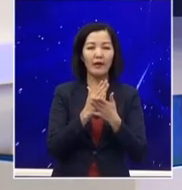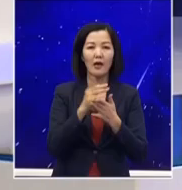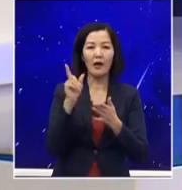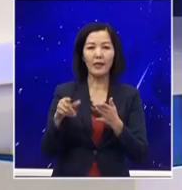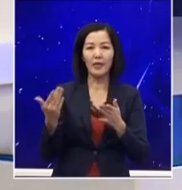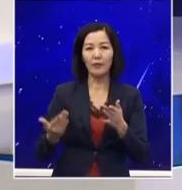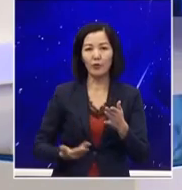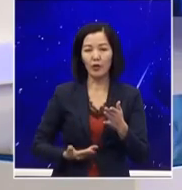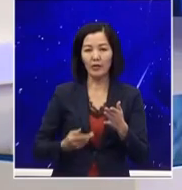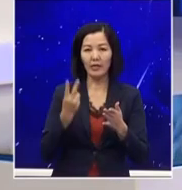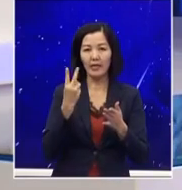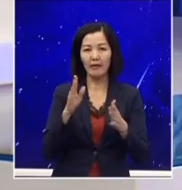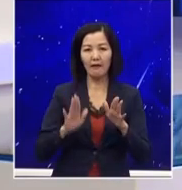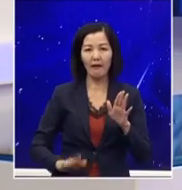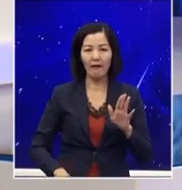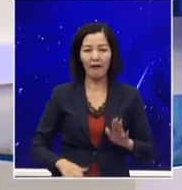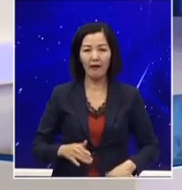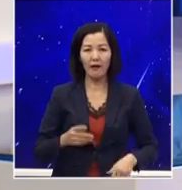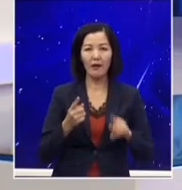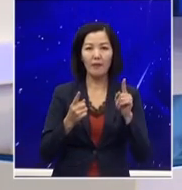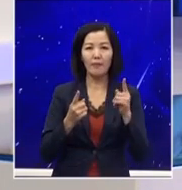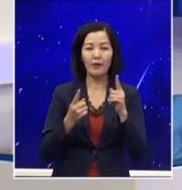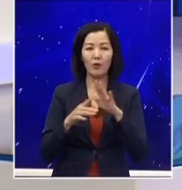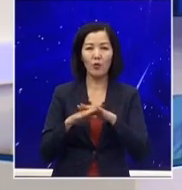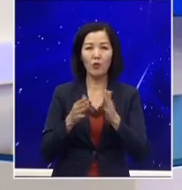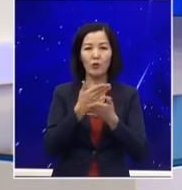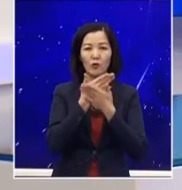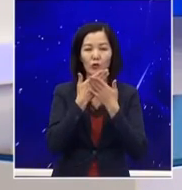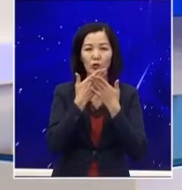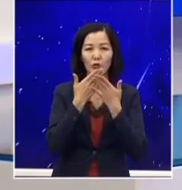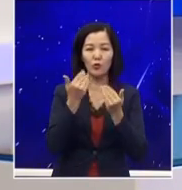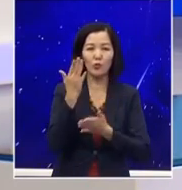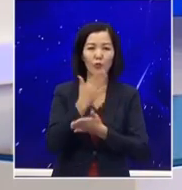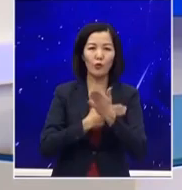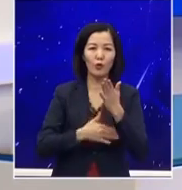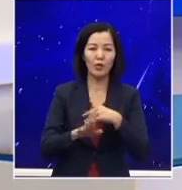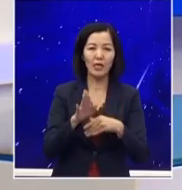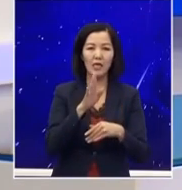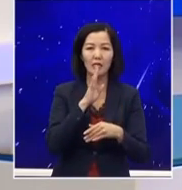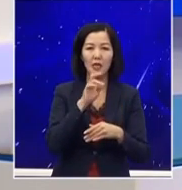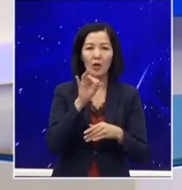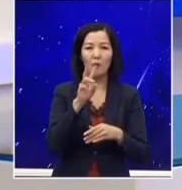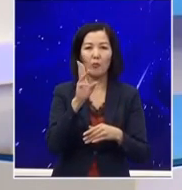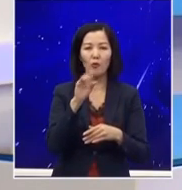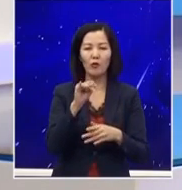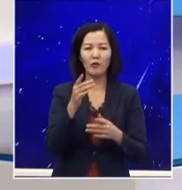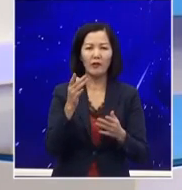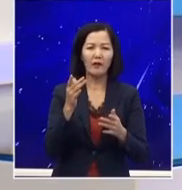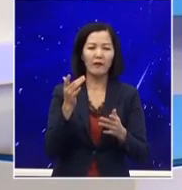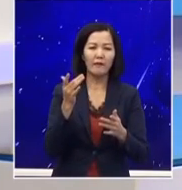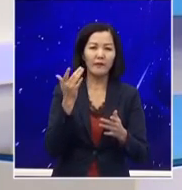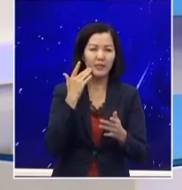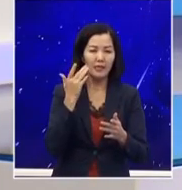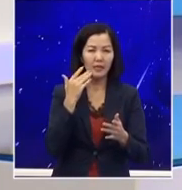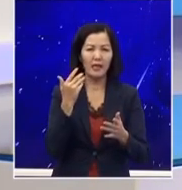Тағдырдың жазуымен қос аяқ бір қолдан айырылып арбаға таңылған Бұлғын Жұмабекова ешқашанда басқа түскен ауыр сынаққа